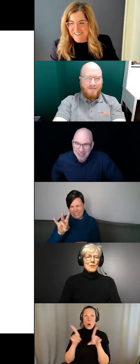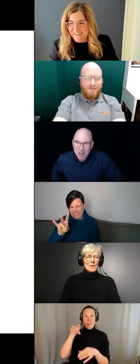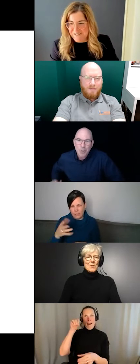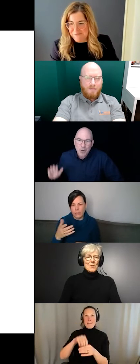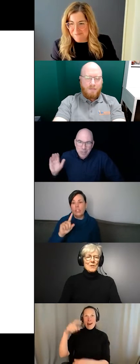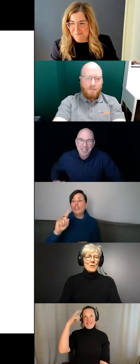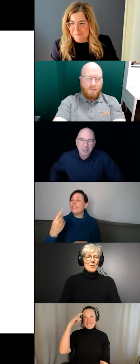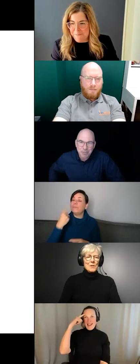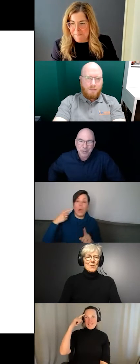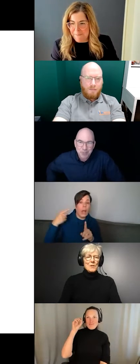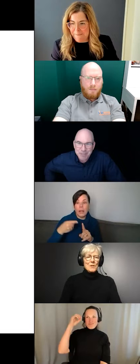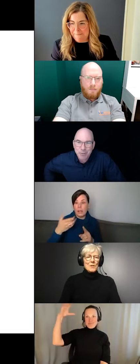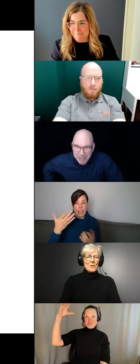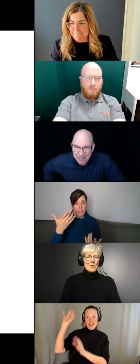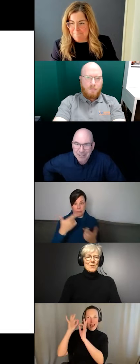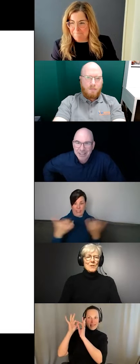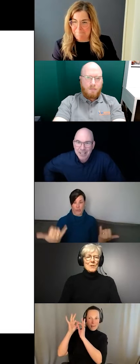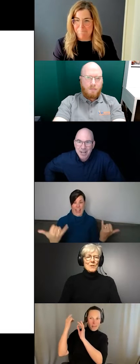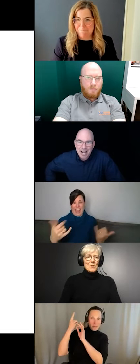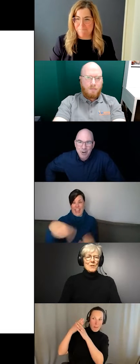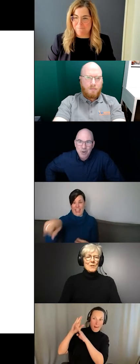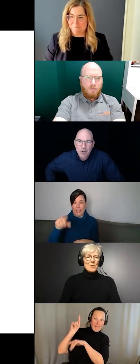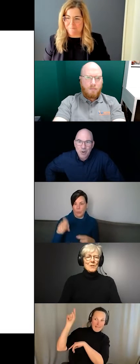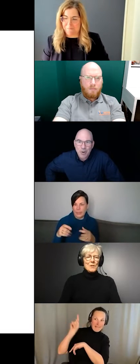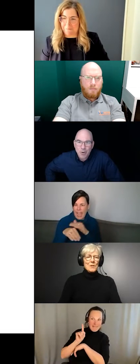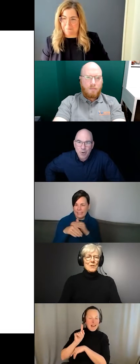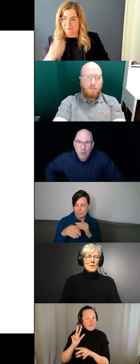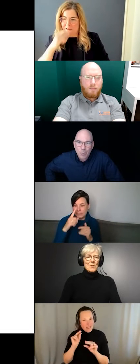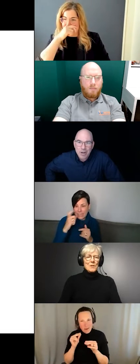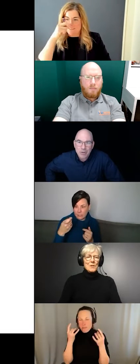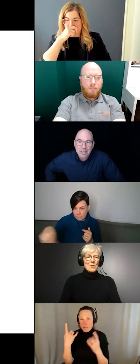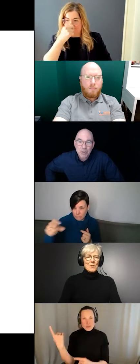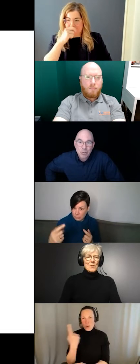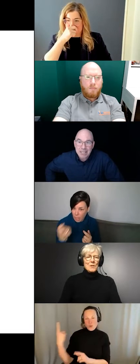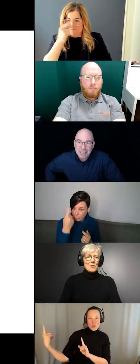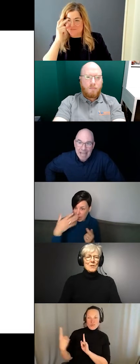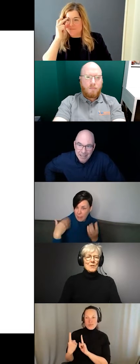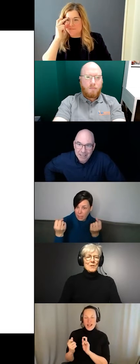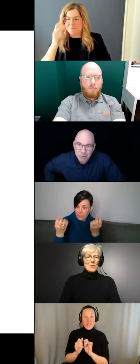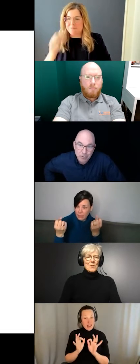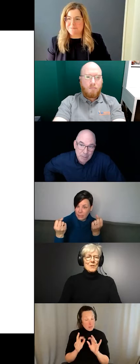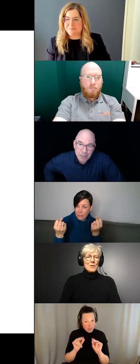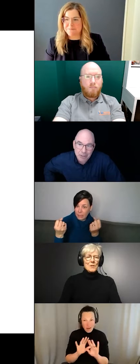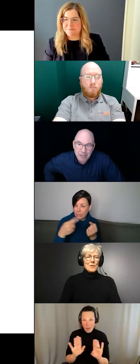Peut-être que vous avez un interprète imaginaire comme dans les Flintstones. Non, non, non, ça, on n'a pas besoin d'un interprète 24 heures sur 7.